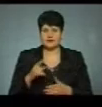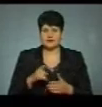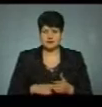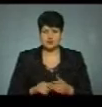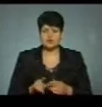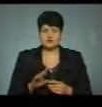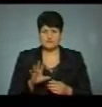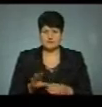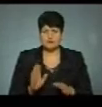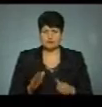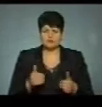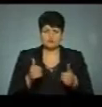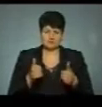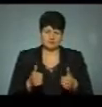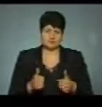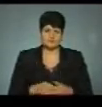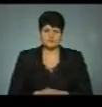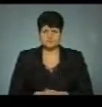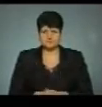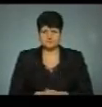все буде дуже добре.